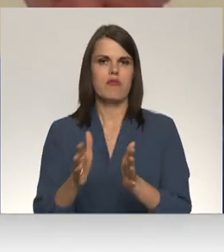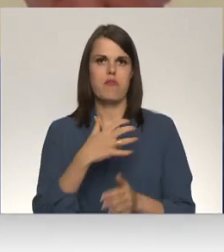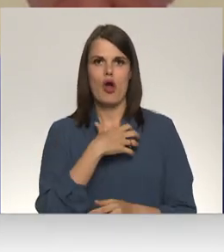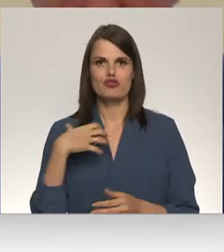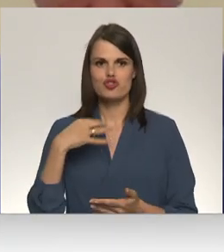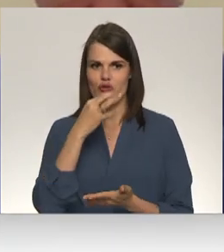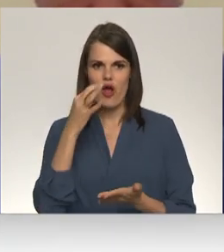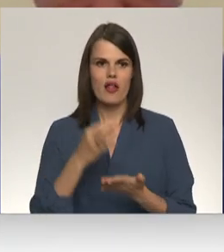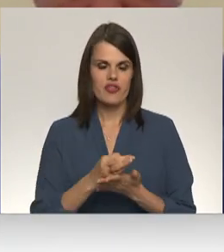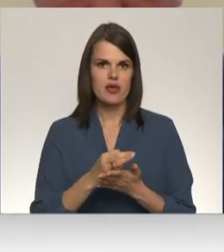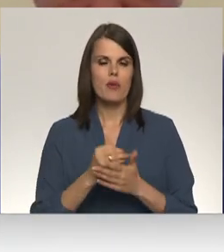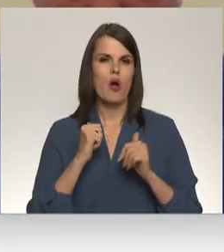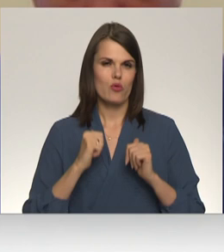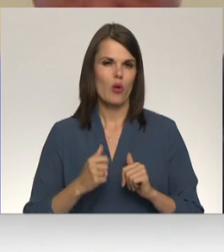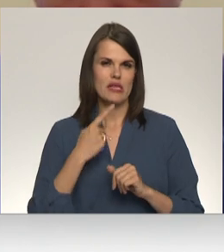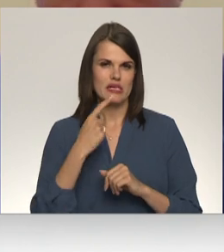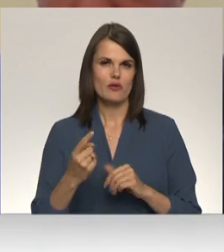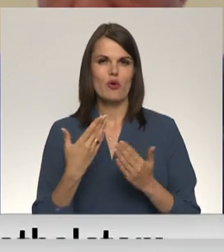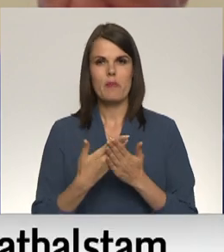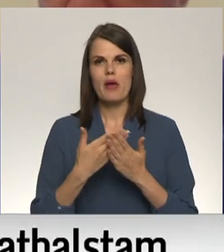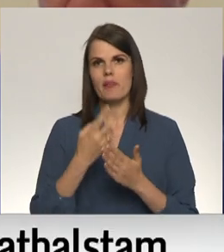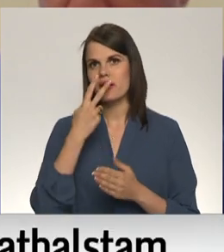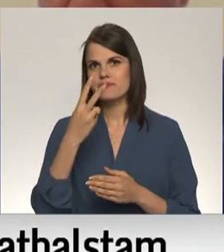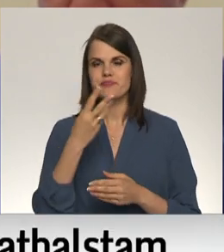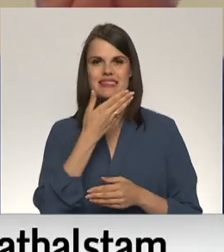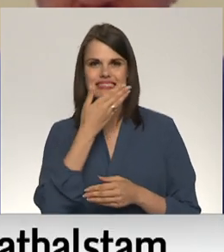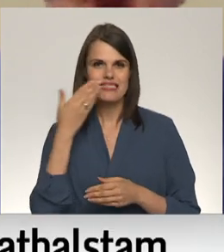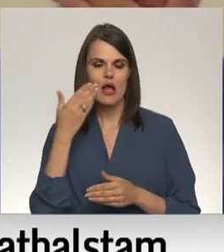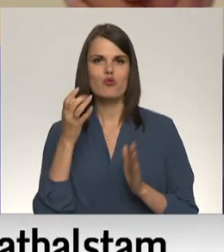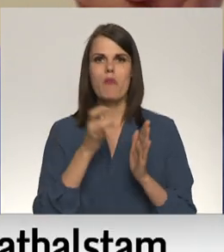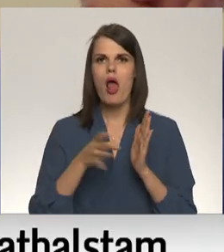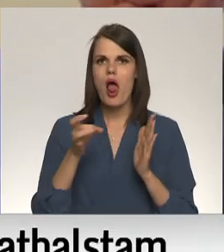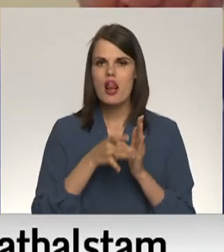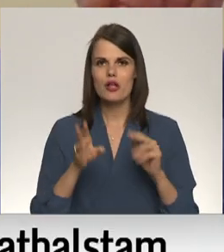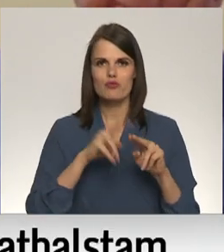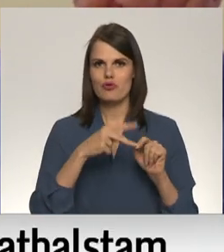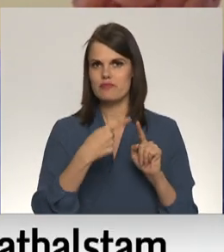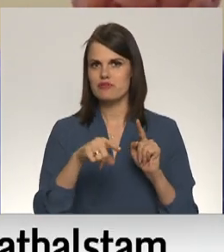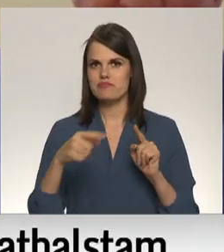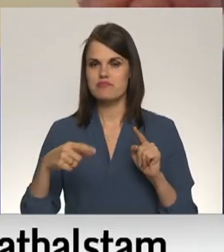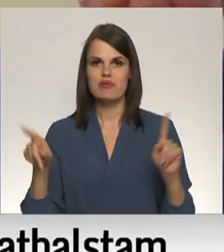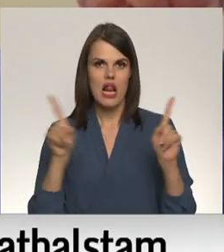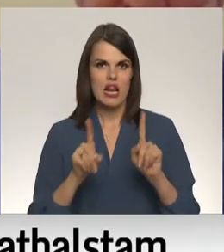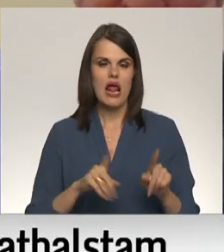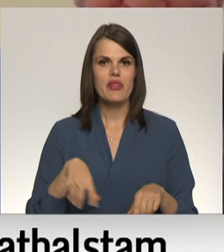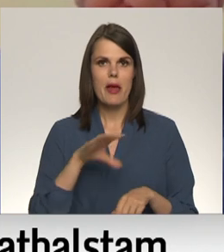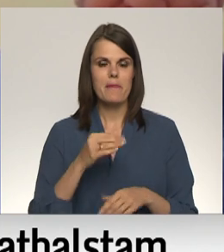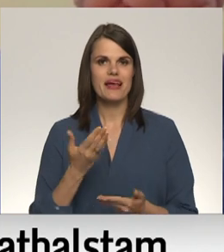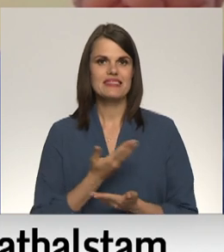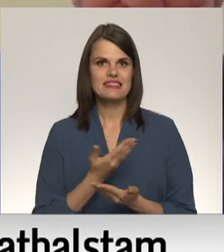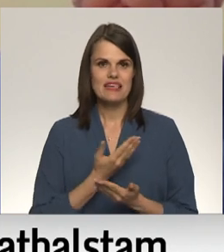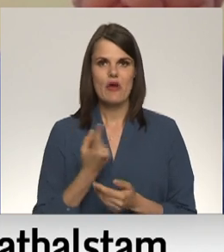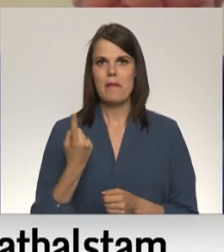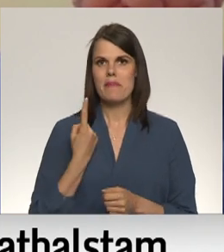un patiesībā, ja mēs skatāmies tiešām no siltuma, elektrības un daudzām lietām, mēs dzīvojot pa vienam,